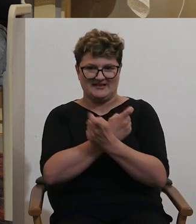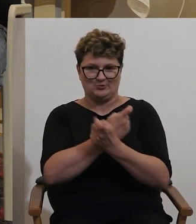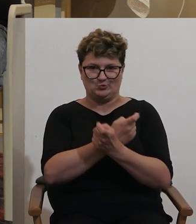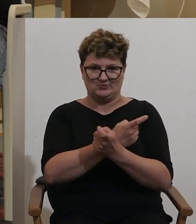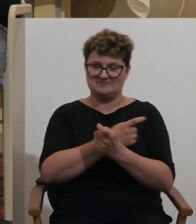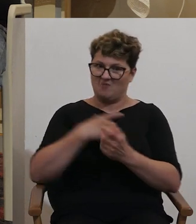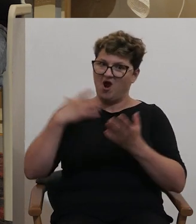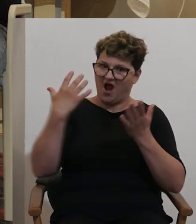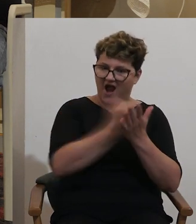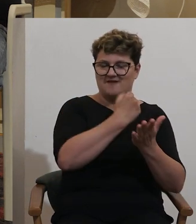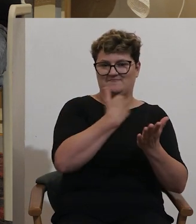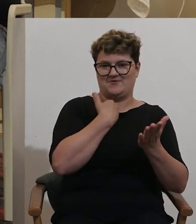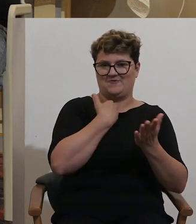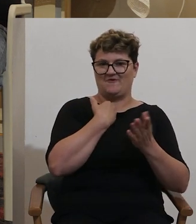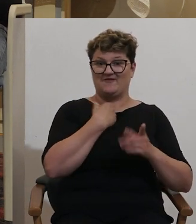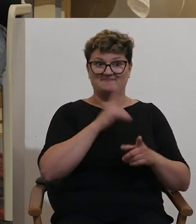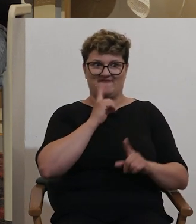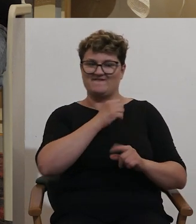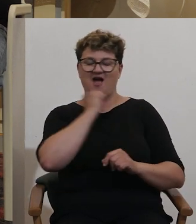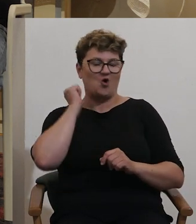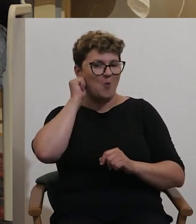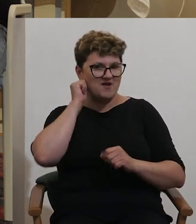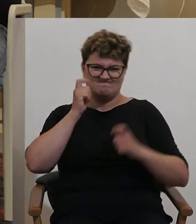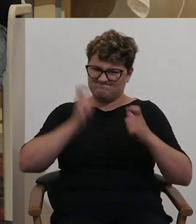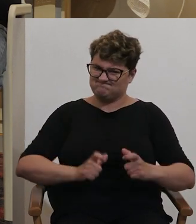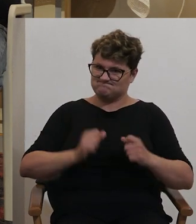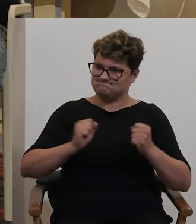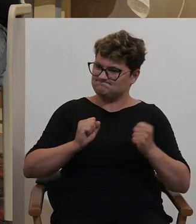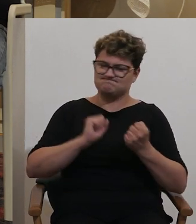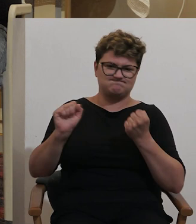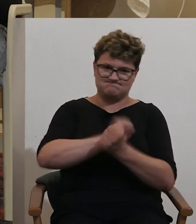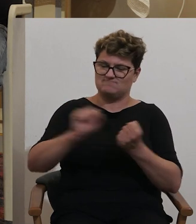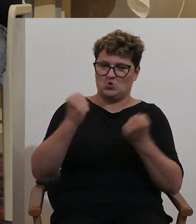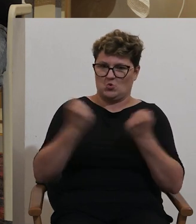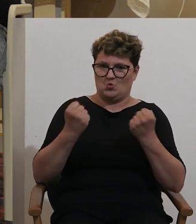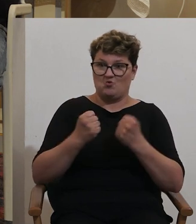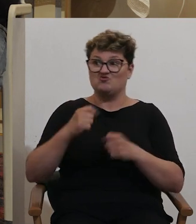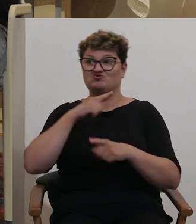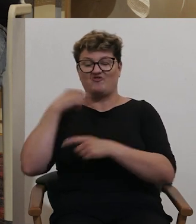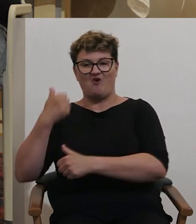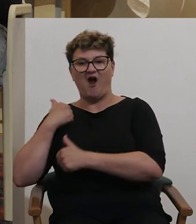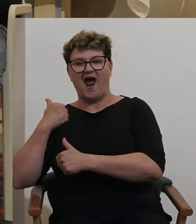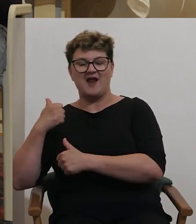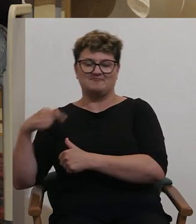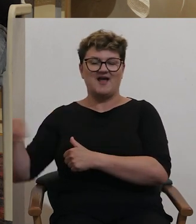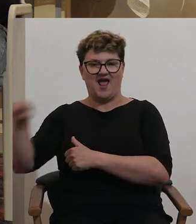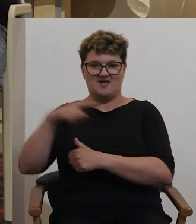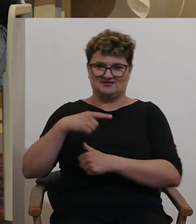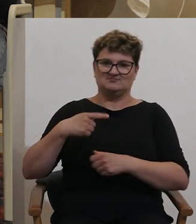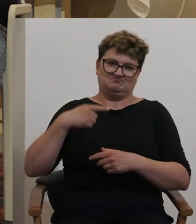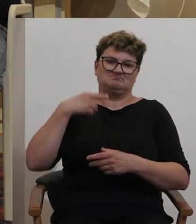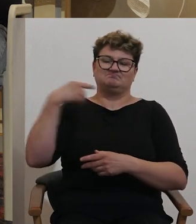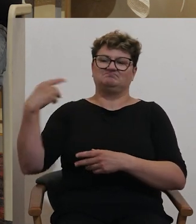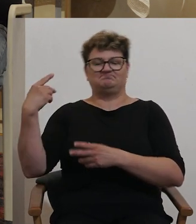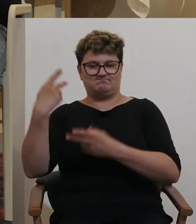zdobyto. I te kobiety ponoć były nie do przejścia. Nie jeden czerwonoarmista chwalebnie zakończył